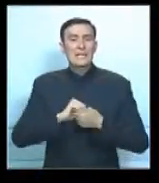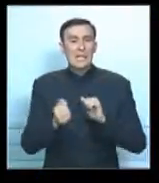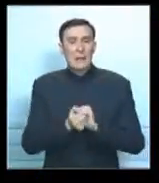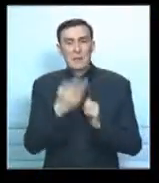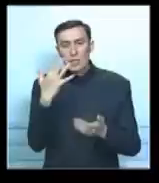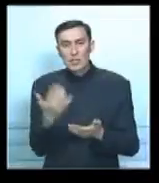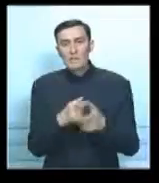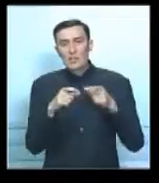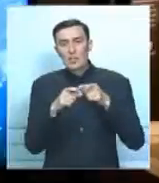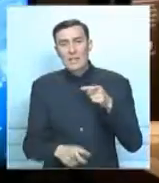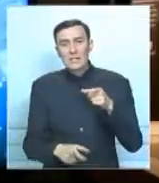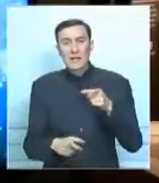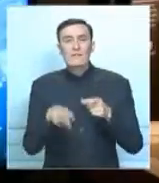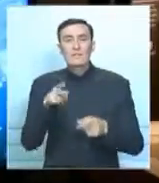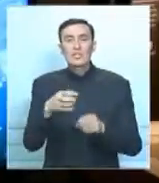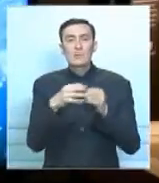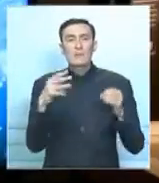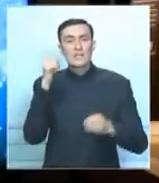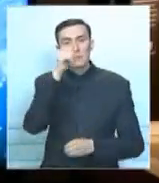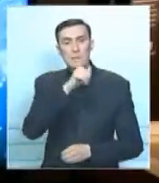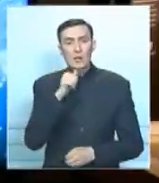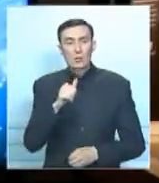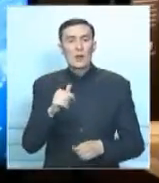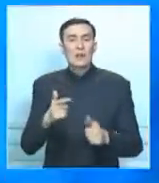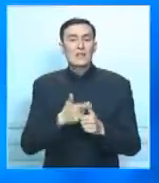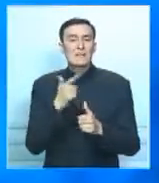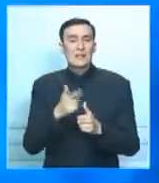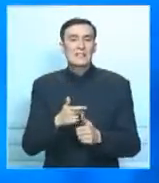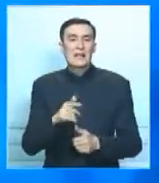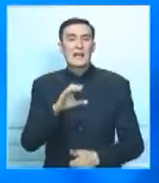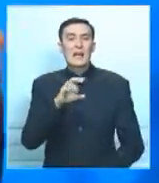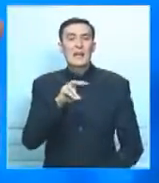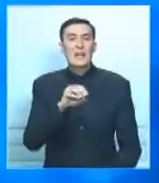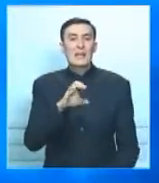камень нашли на шахте в 2015 году. Его назвали